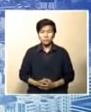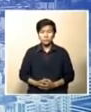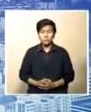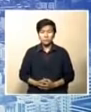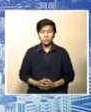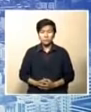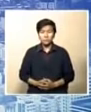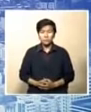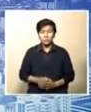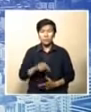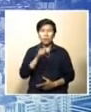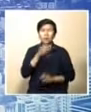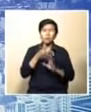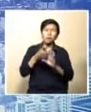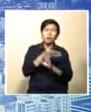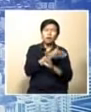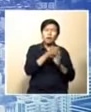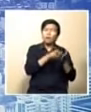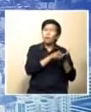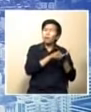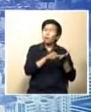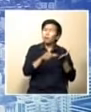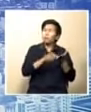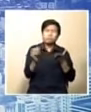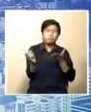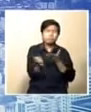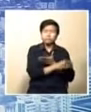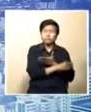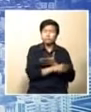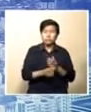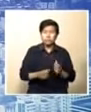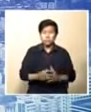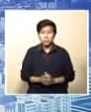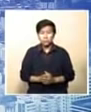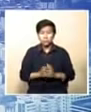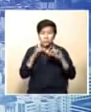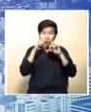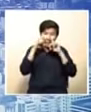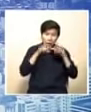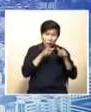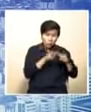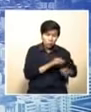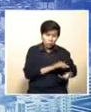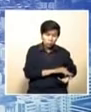Active คือเปิดอยู่8โรงงานเขากำลังจะหยุดการผลิตอีก3โรงง